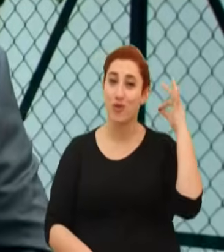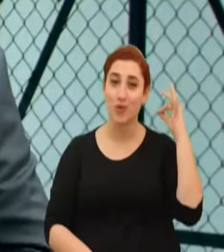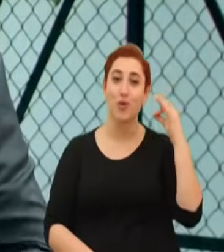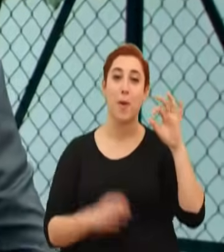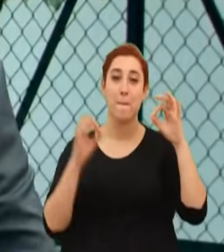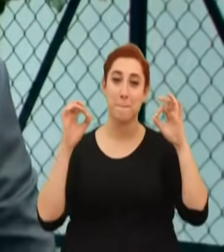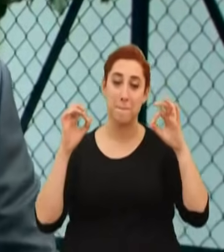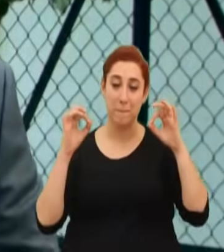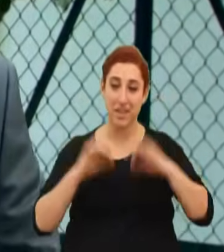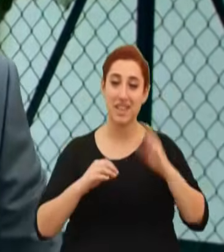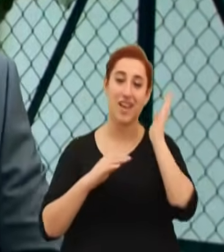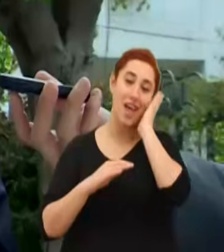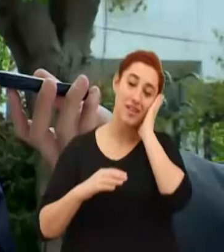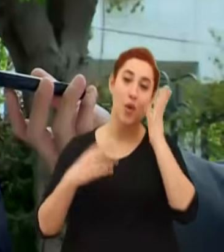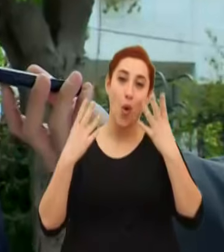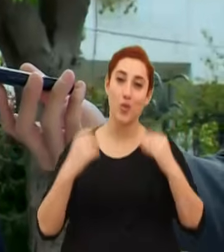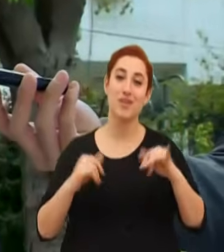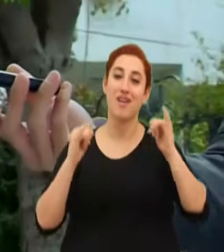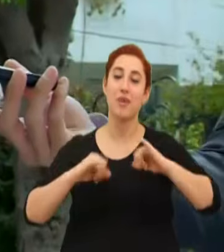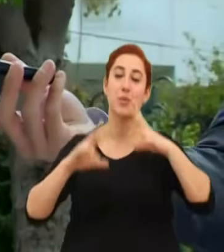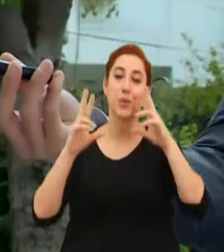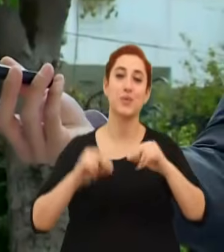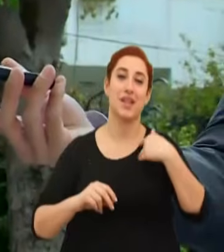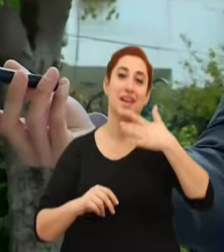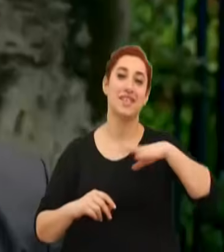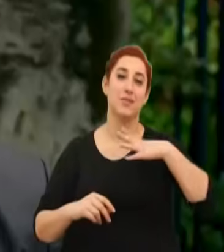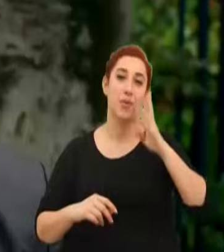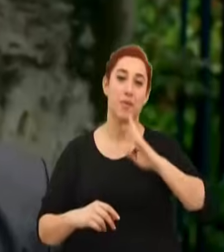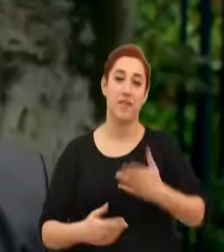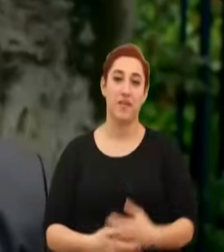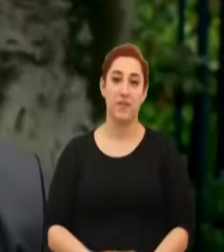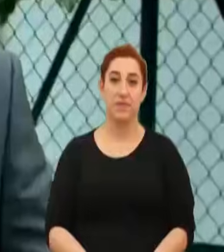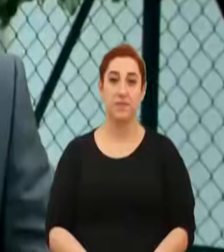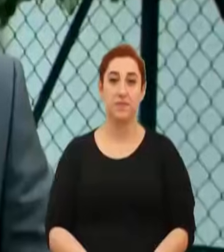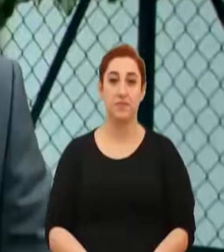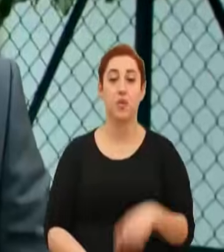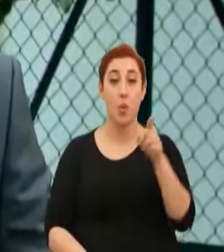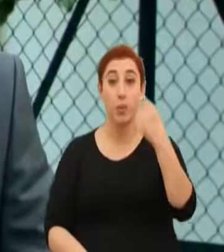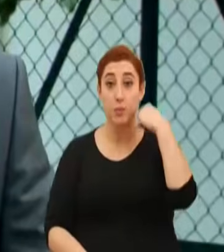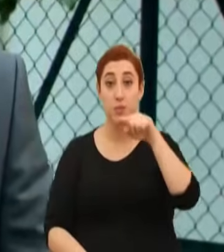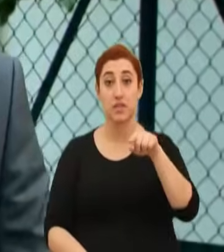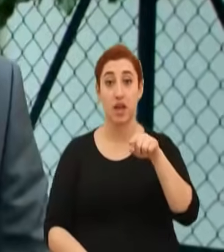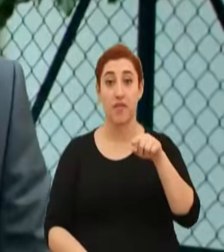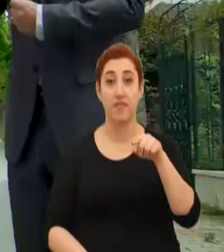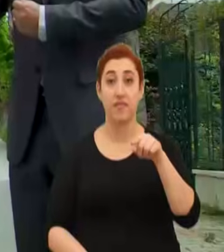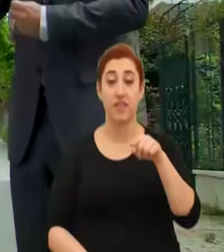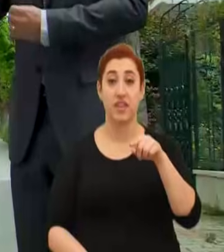mutlulukla başlarını yastıklara koysunlar, huzurla uyusunlar istiyorum efendim. O yüzden